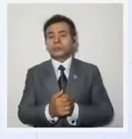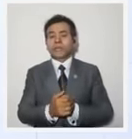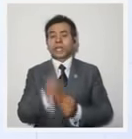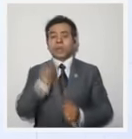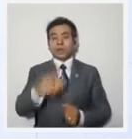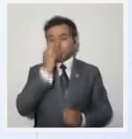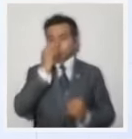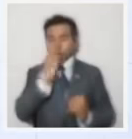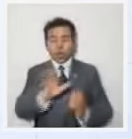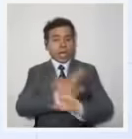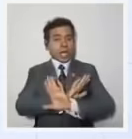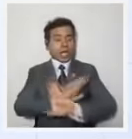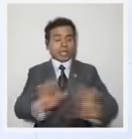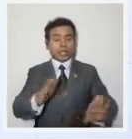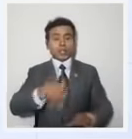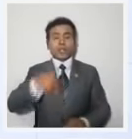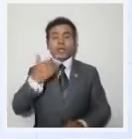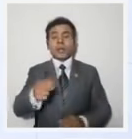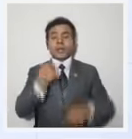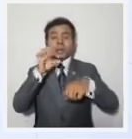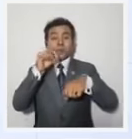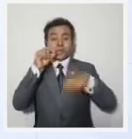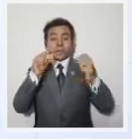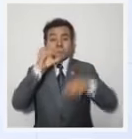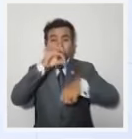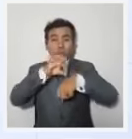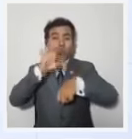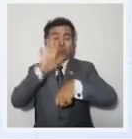এবং কোনোভাবেই যেন আমরা